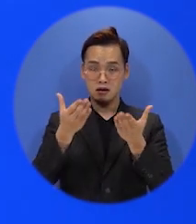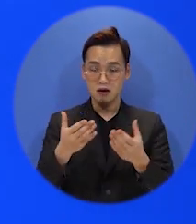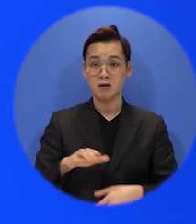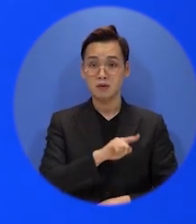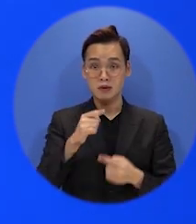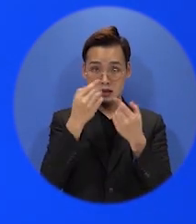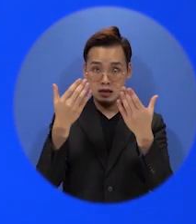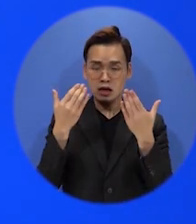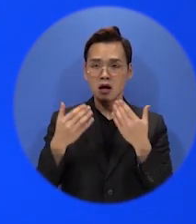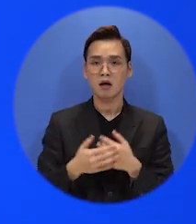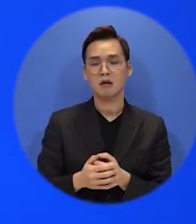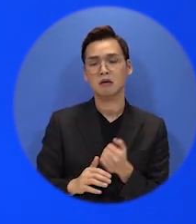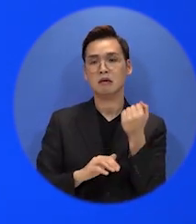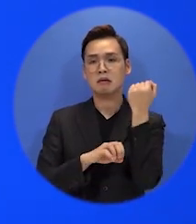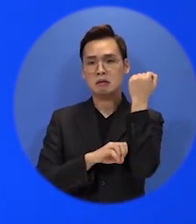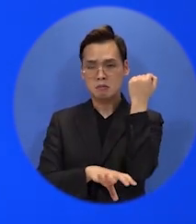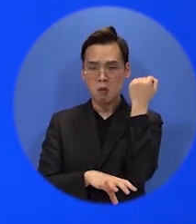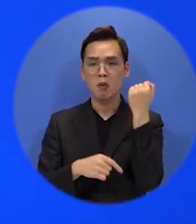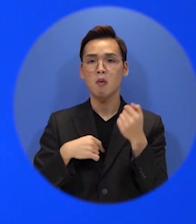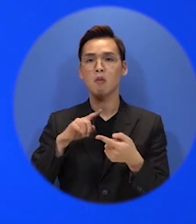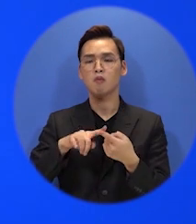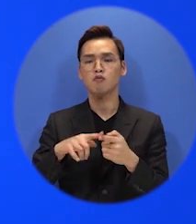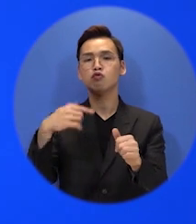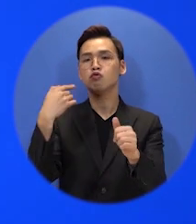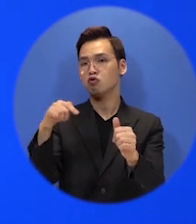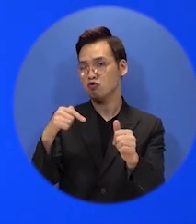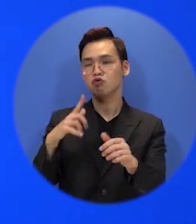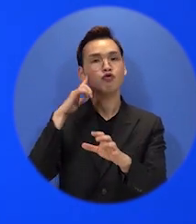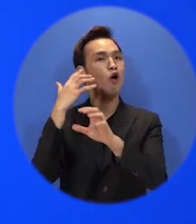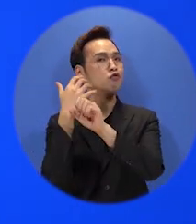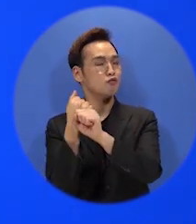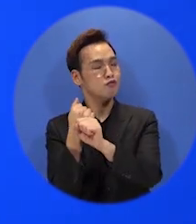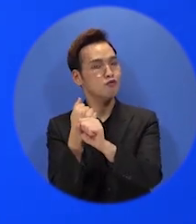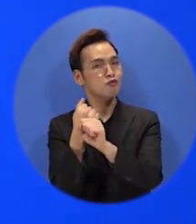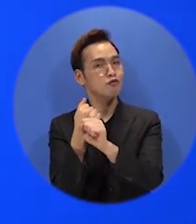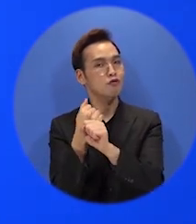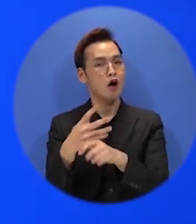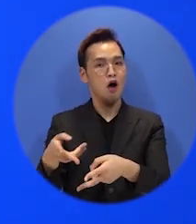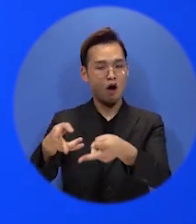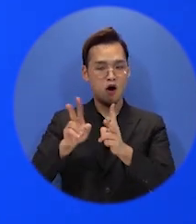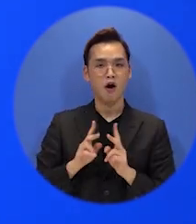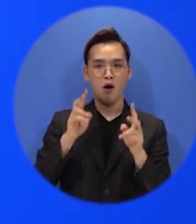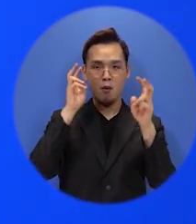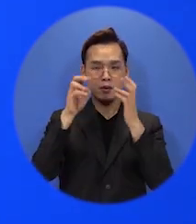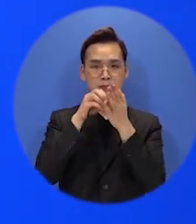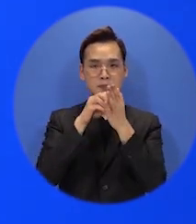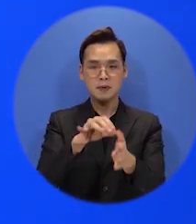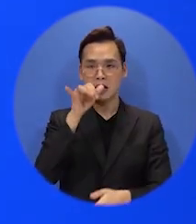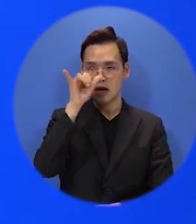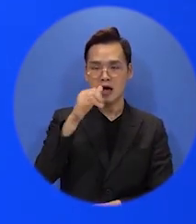저희 성문대학교는요. 대학이 기본적으로 갖춰야 될 교육, 연구, 산학연계, 취업,